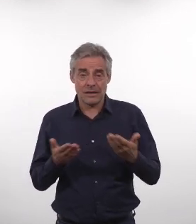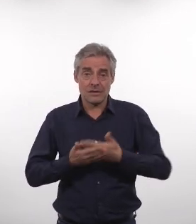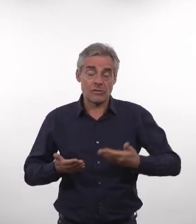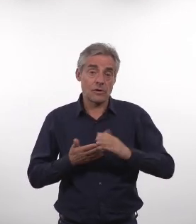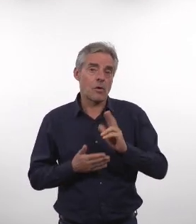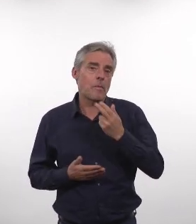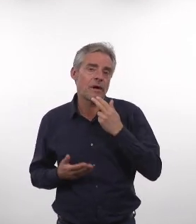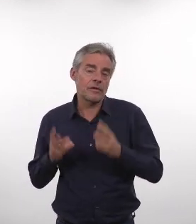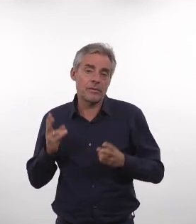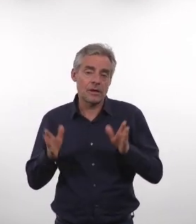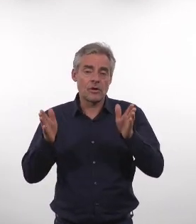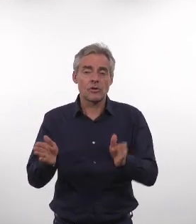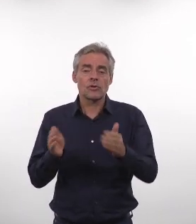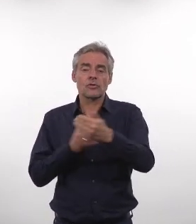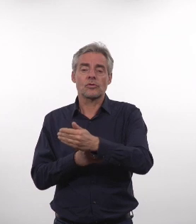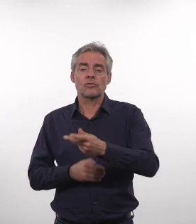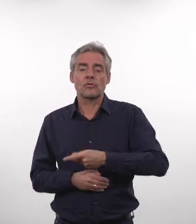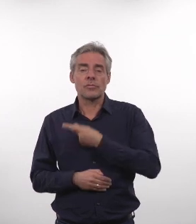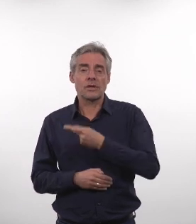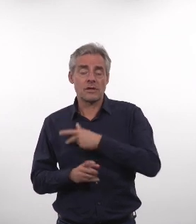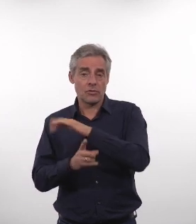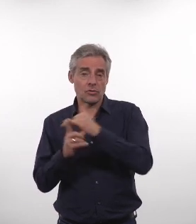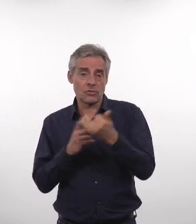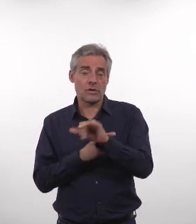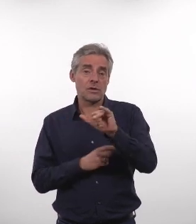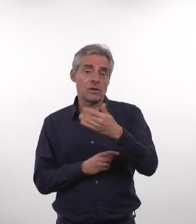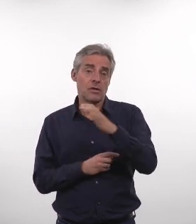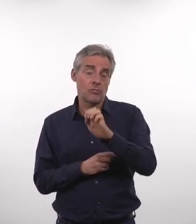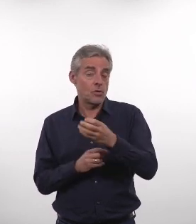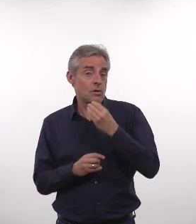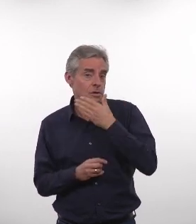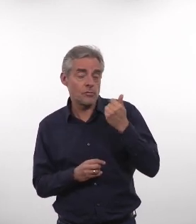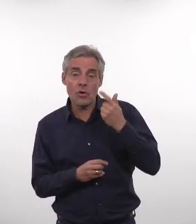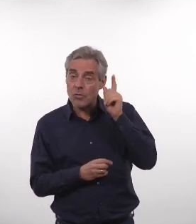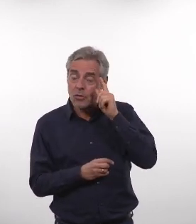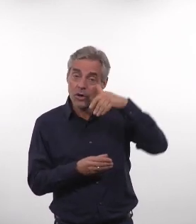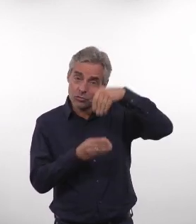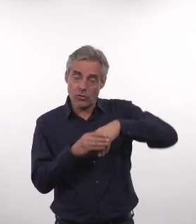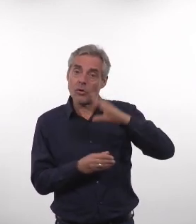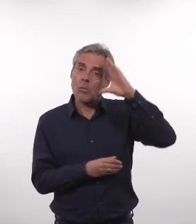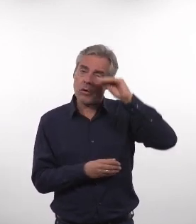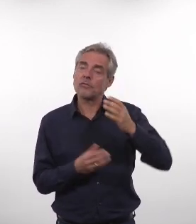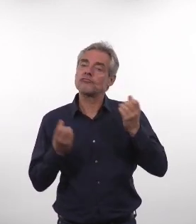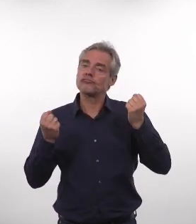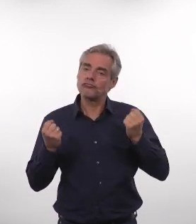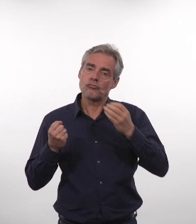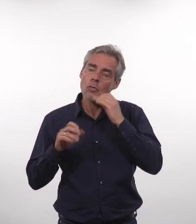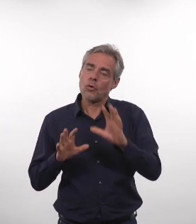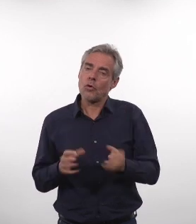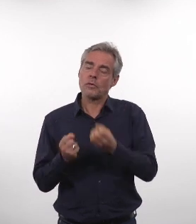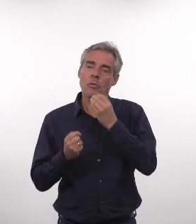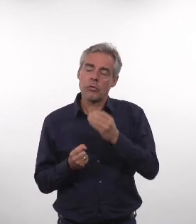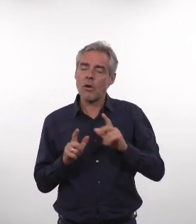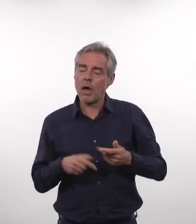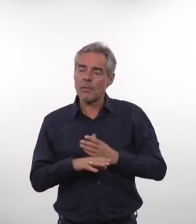Si on peut avoir une structure médico-sociale qui va porter ça, c'est mieux, parce que on a des professionnels qui sont là, qui ont alors, le temps, entre guillemets. En tout cas,